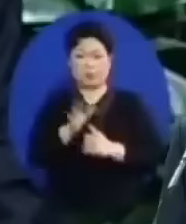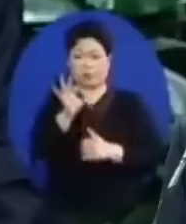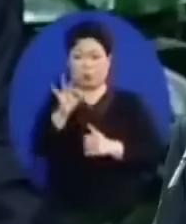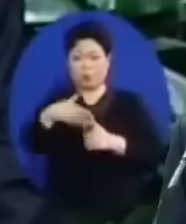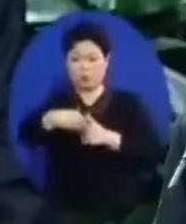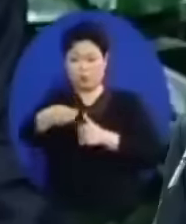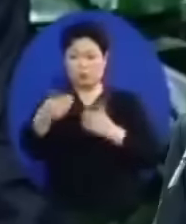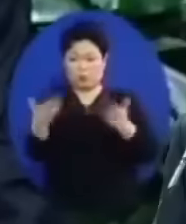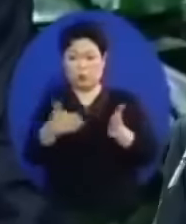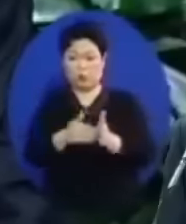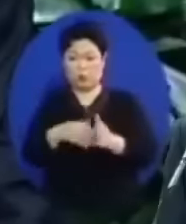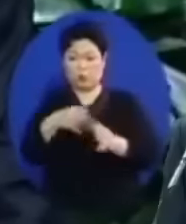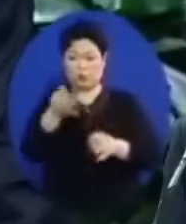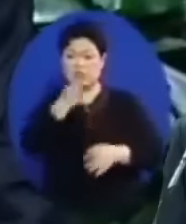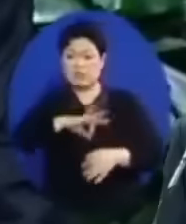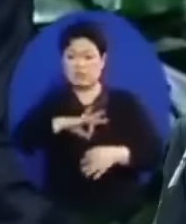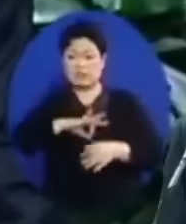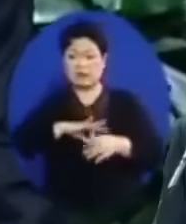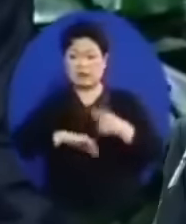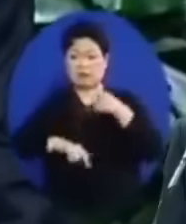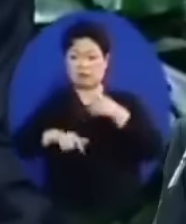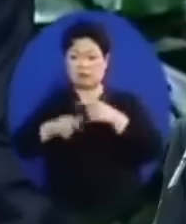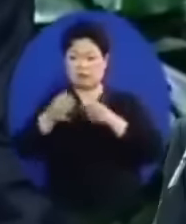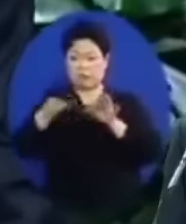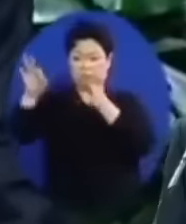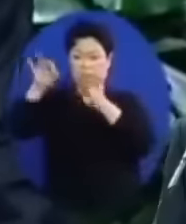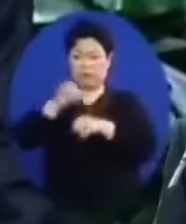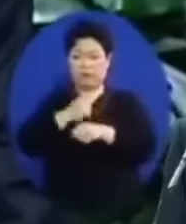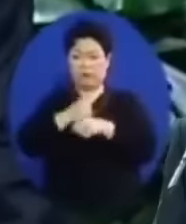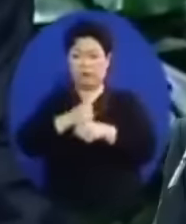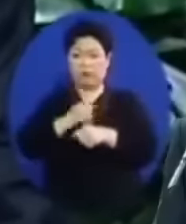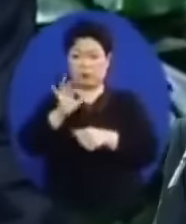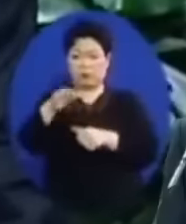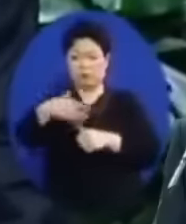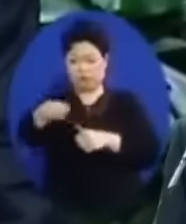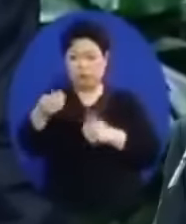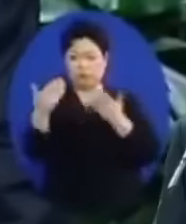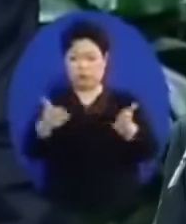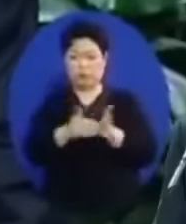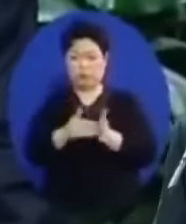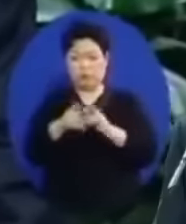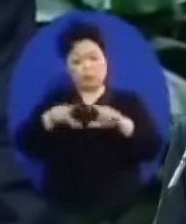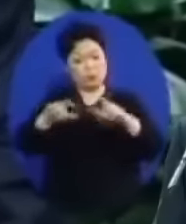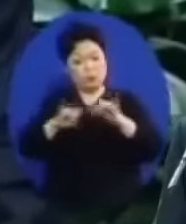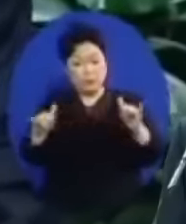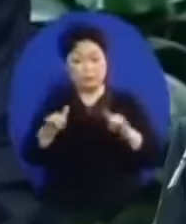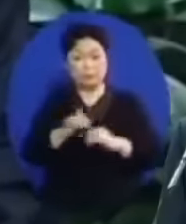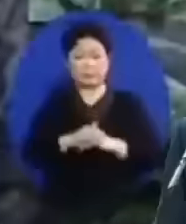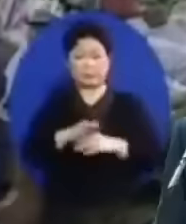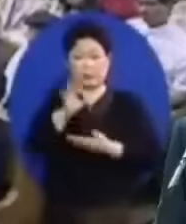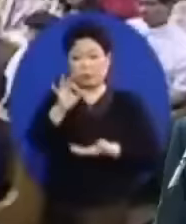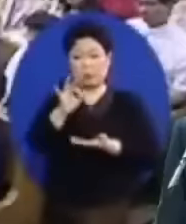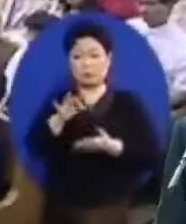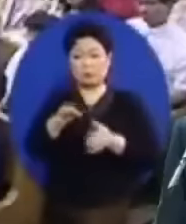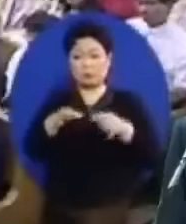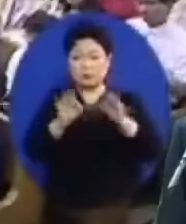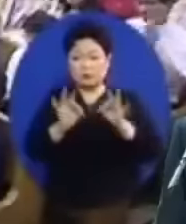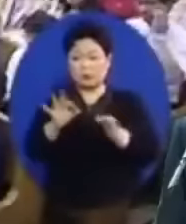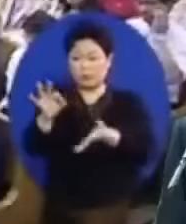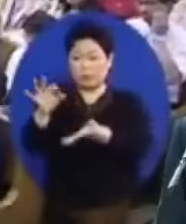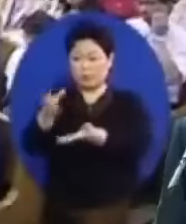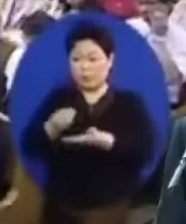돈을 빌려주는데 이자를 많이 받으면서 돈을 빌려줬습니다. 일반인들은 그 돈을 은행에서